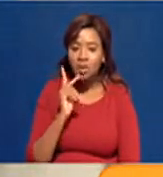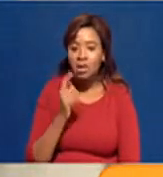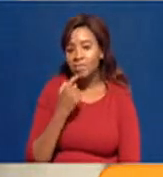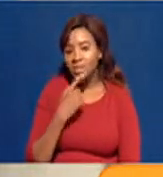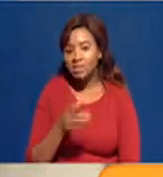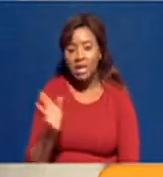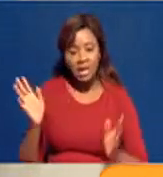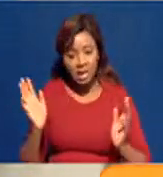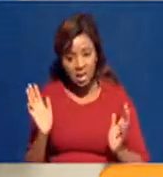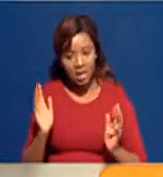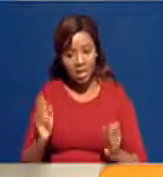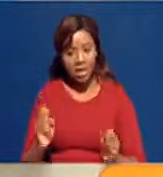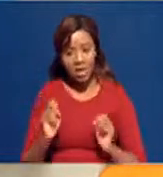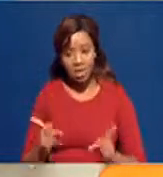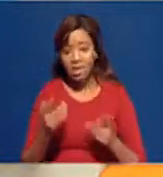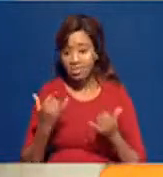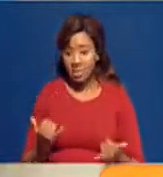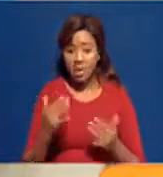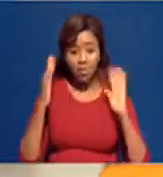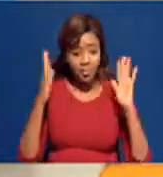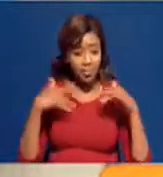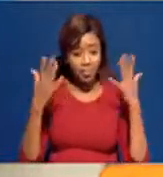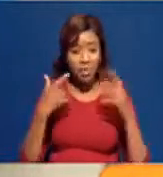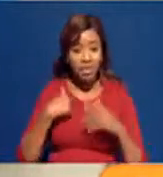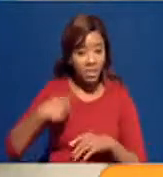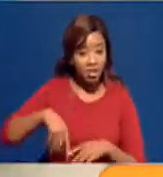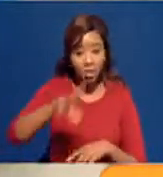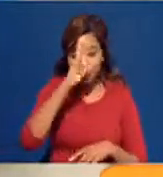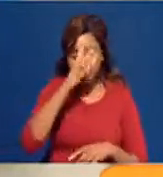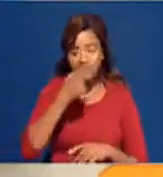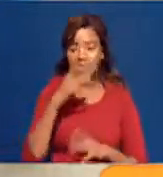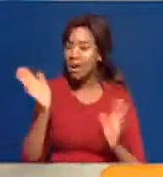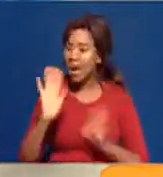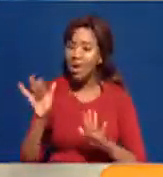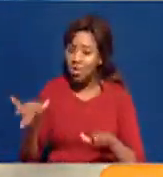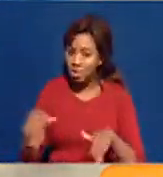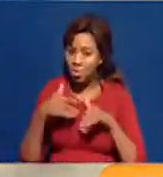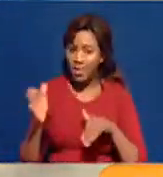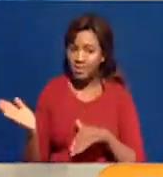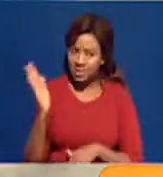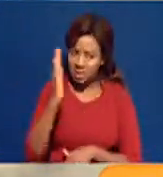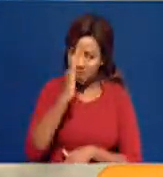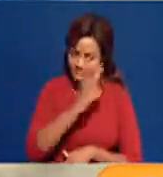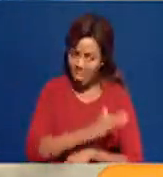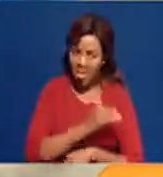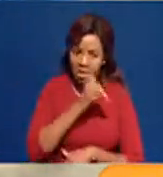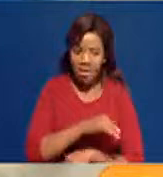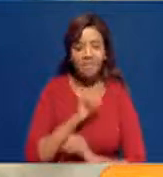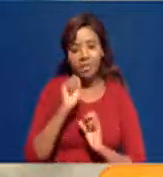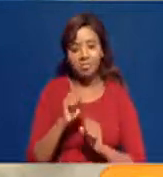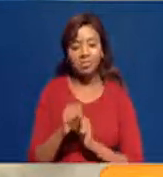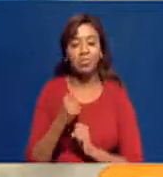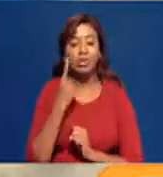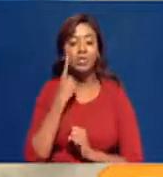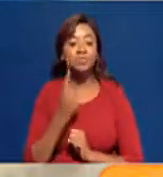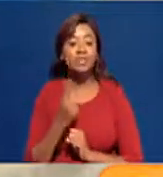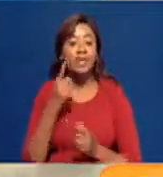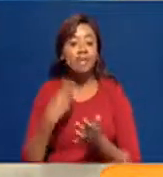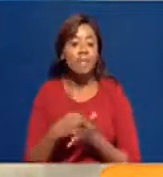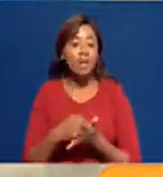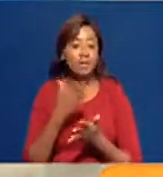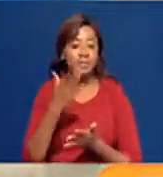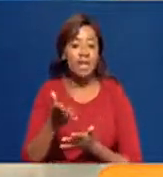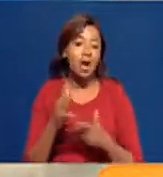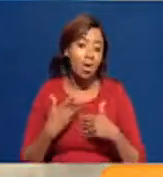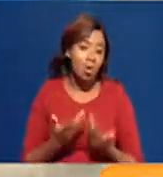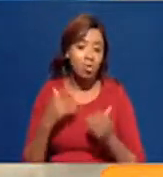me niko on a panic mode. Niende kwa polisi akaniambia pana, wacha tungoje kwa sababu by jioni tutakuwa tumejua kama imemachua ama